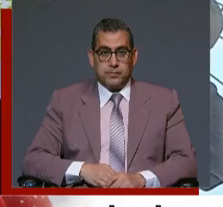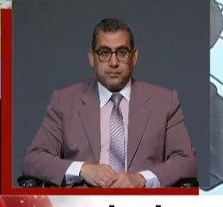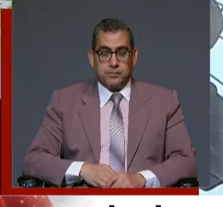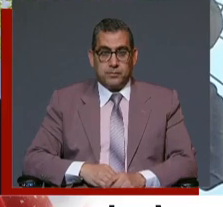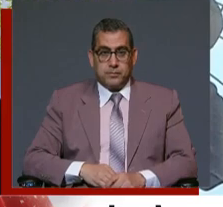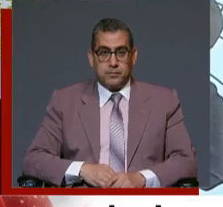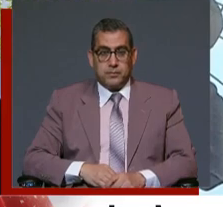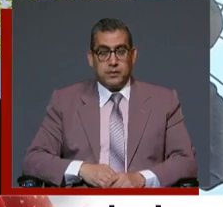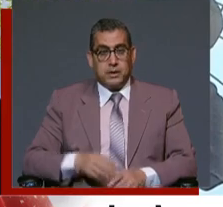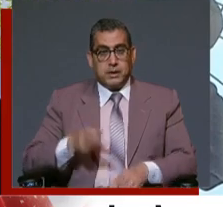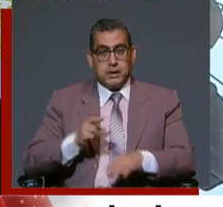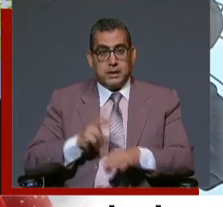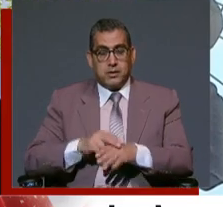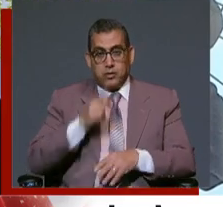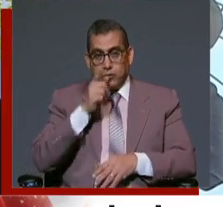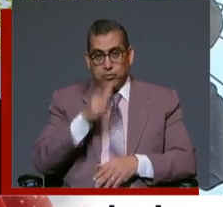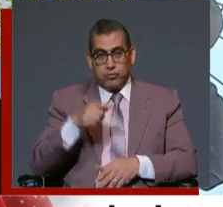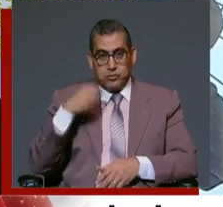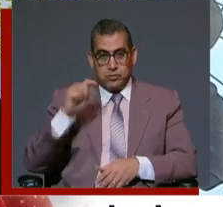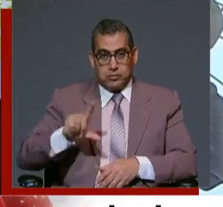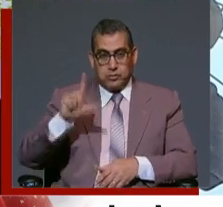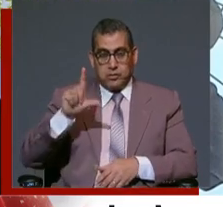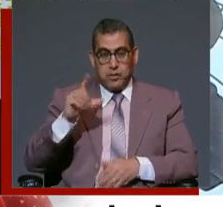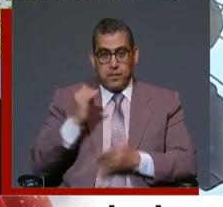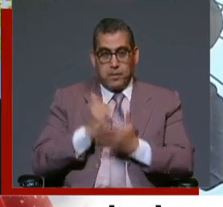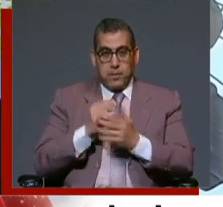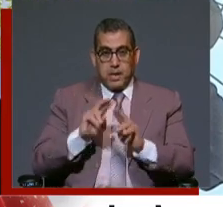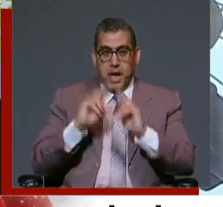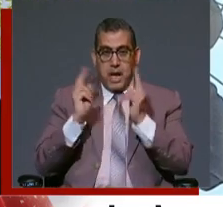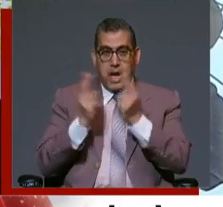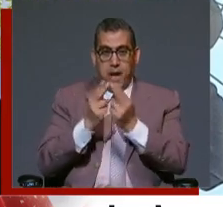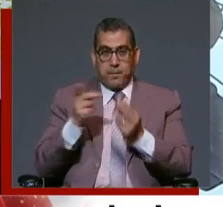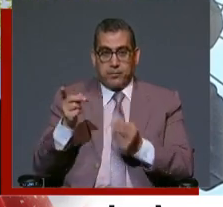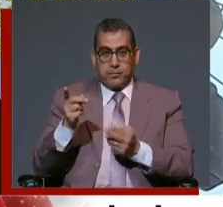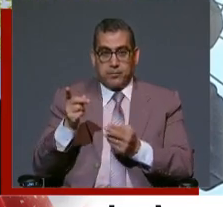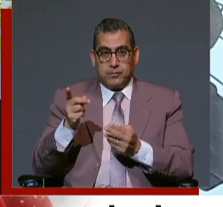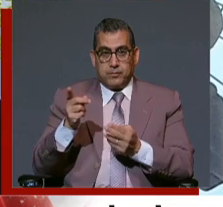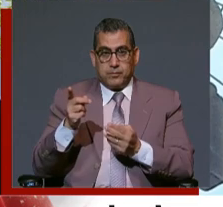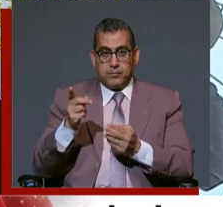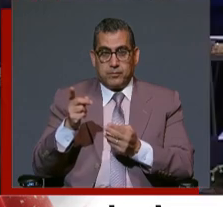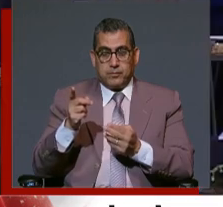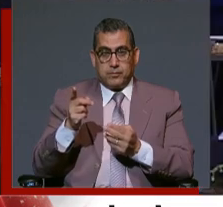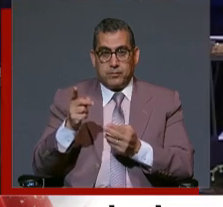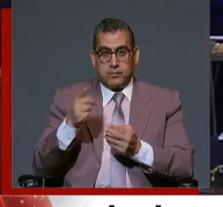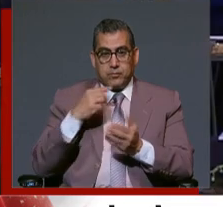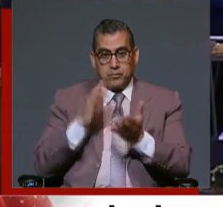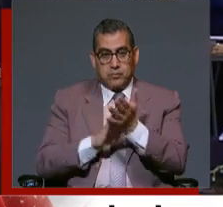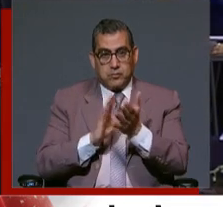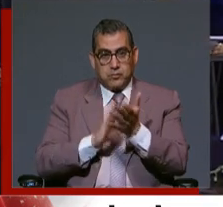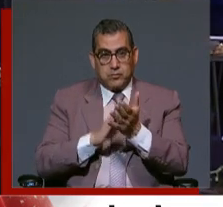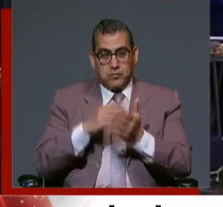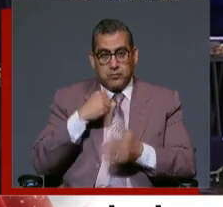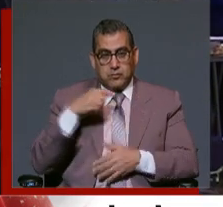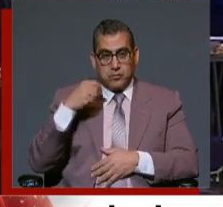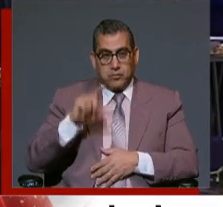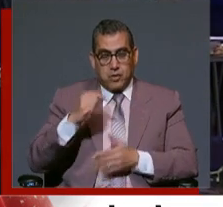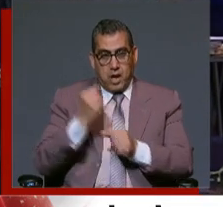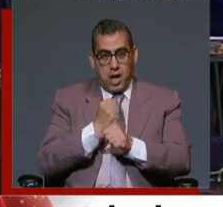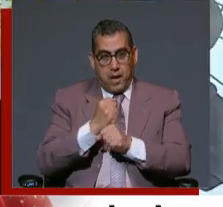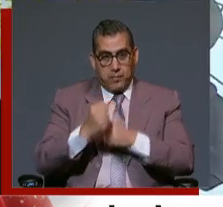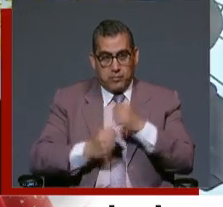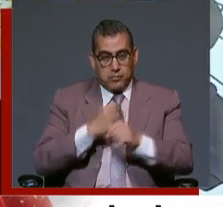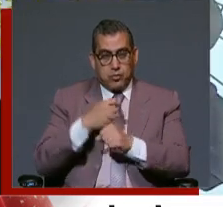وكما قال ذلك السيد أمين العام، نحيي كذلك طاقم عمل